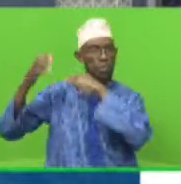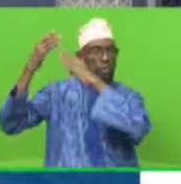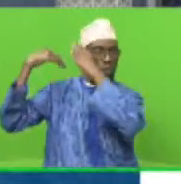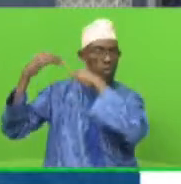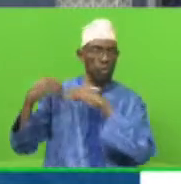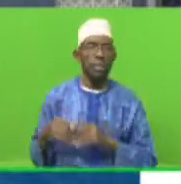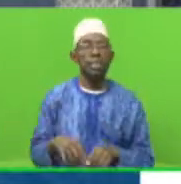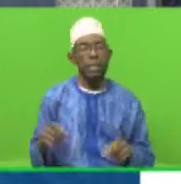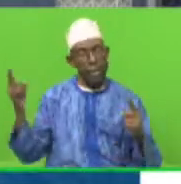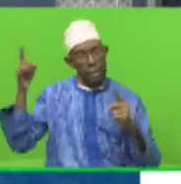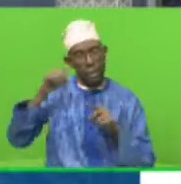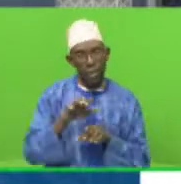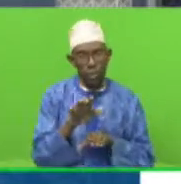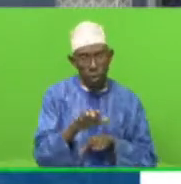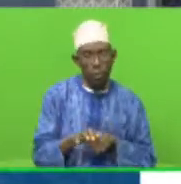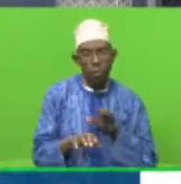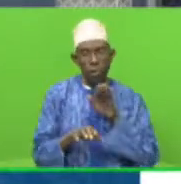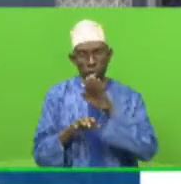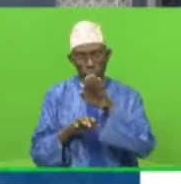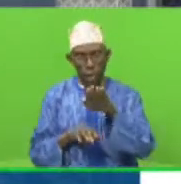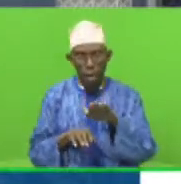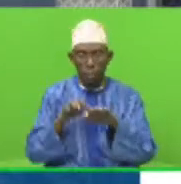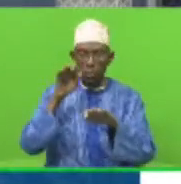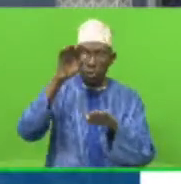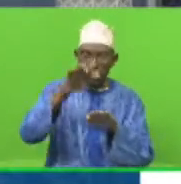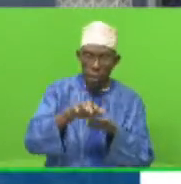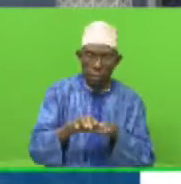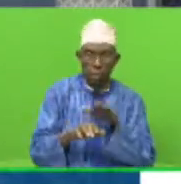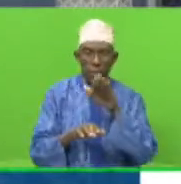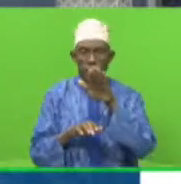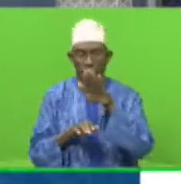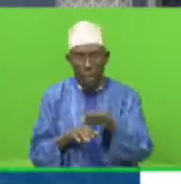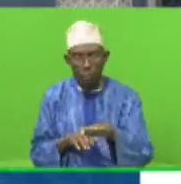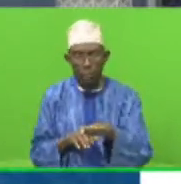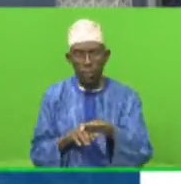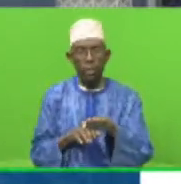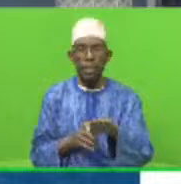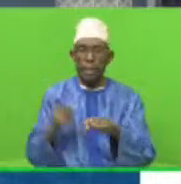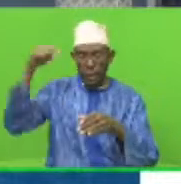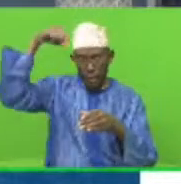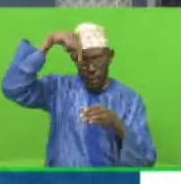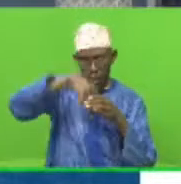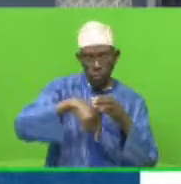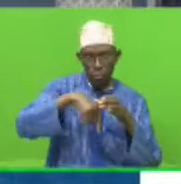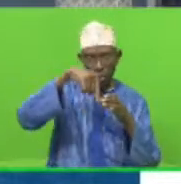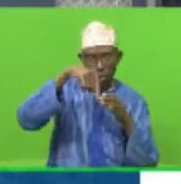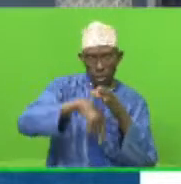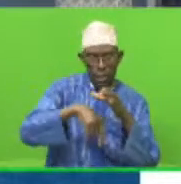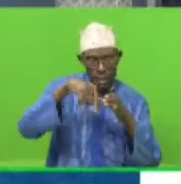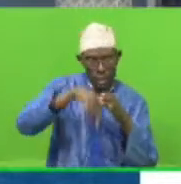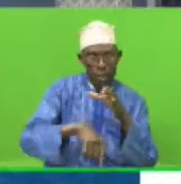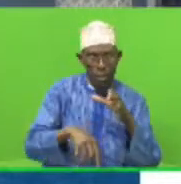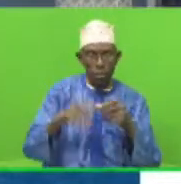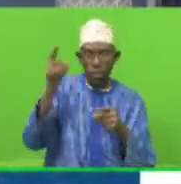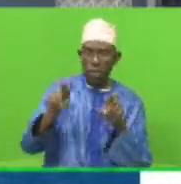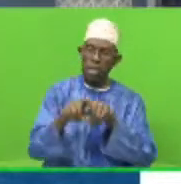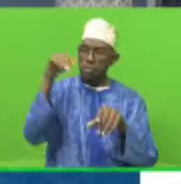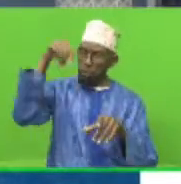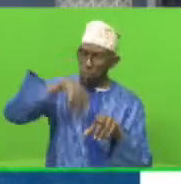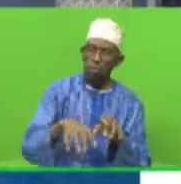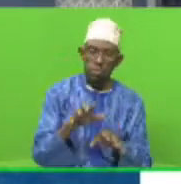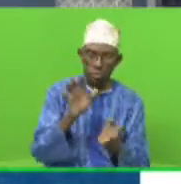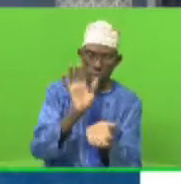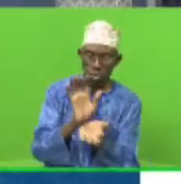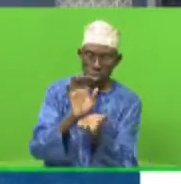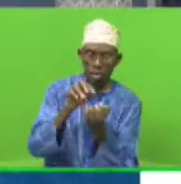preceded you. حَذْوَ الْقُذَّةِ بِالْقُذَّةِ. You know, step by step, even if they were to go into an alligator's hole, you will still